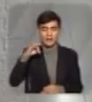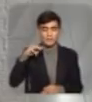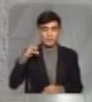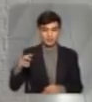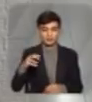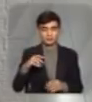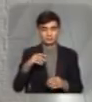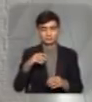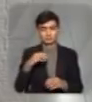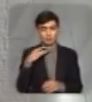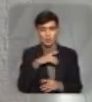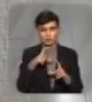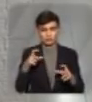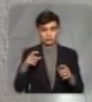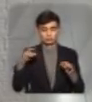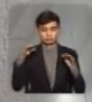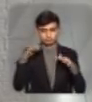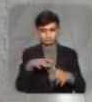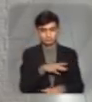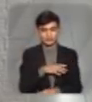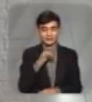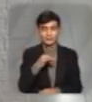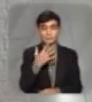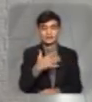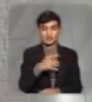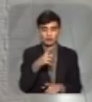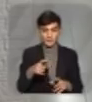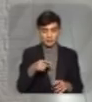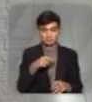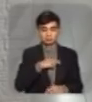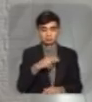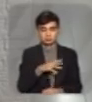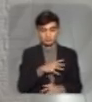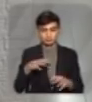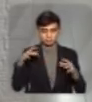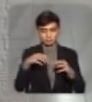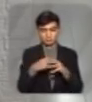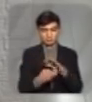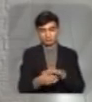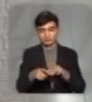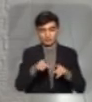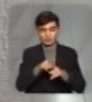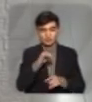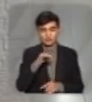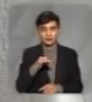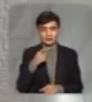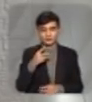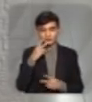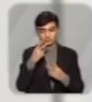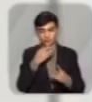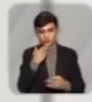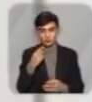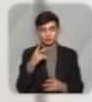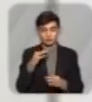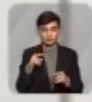мәселен жаңа қаза тапты. Ол неден? Олардың деген сіз қаласаңыз да, қаламасаңыз да бір